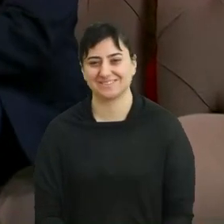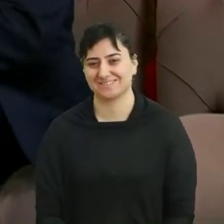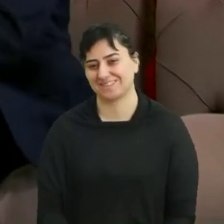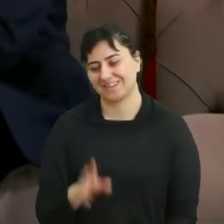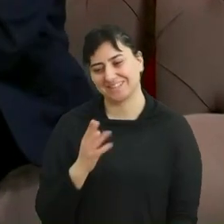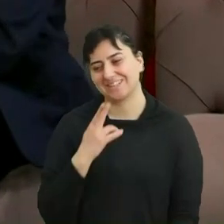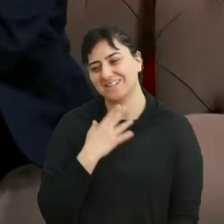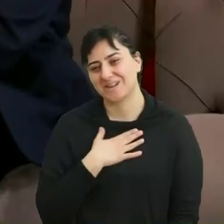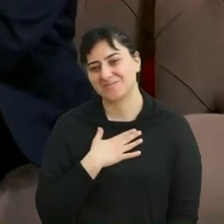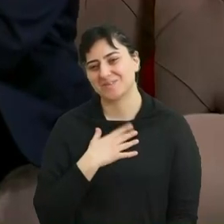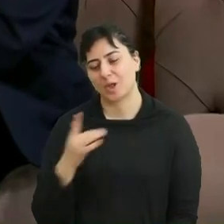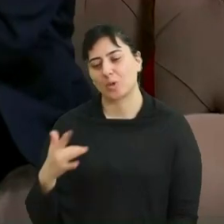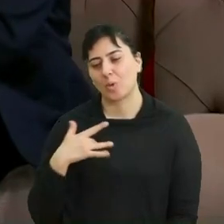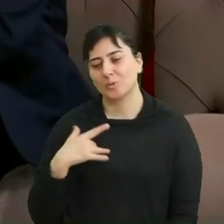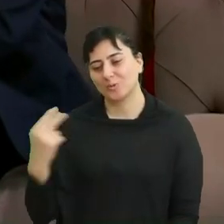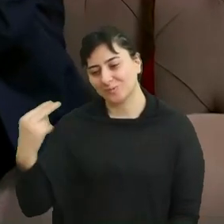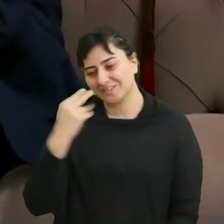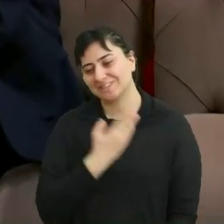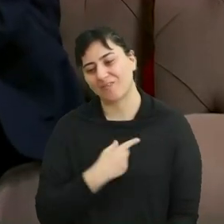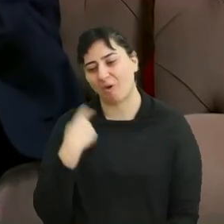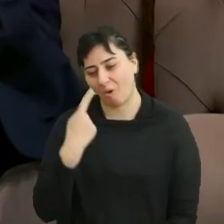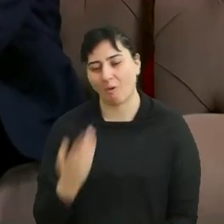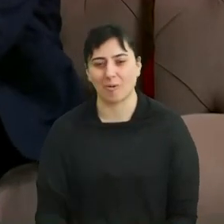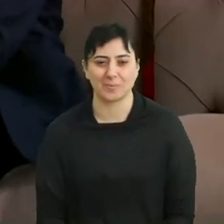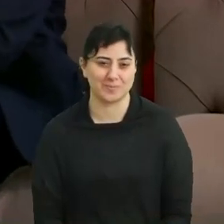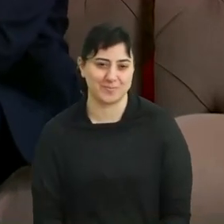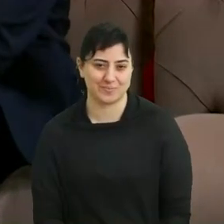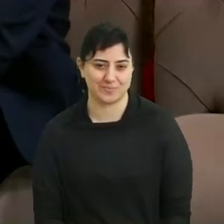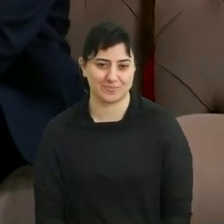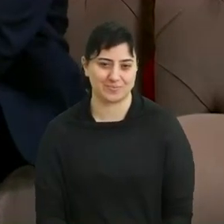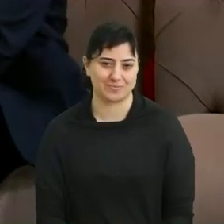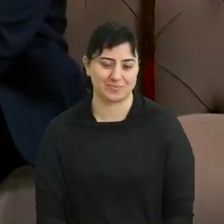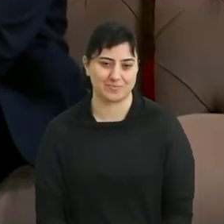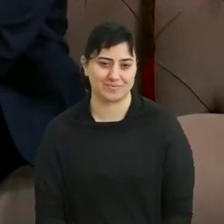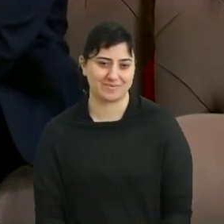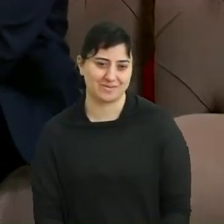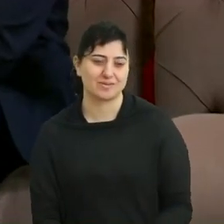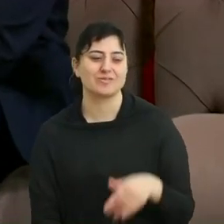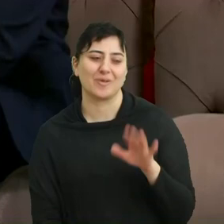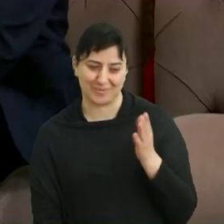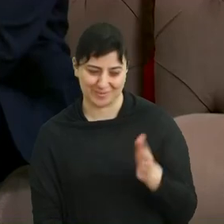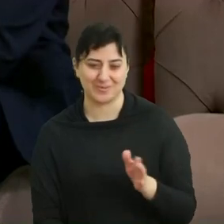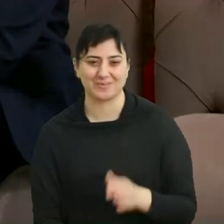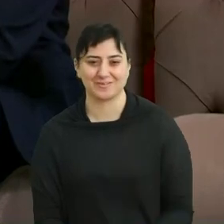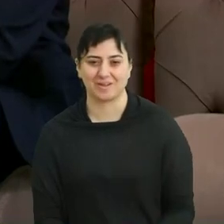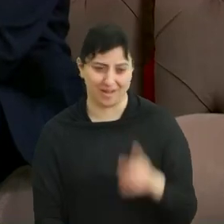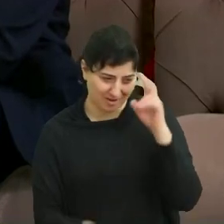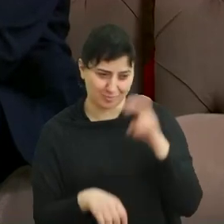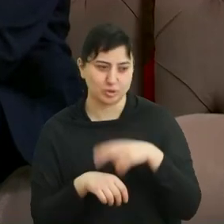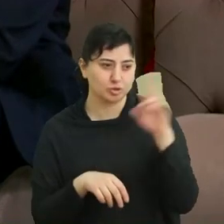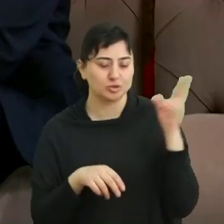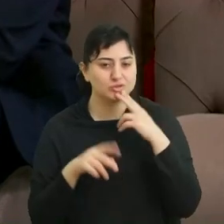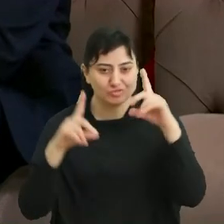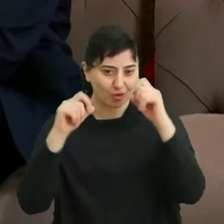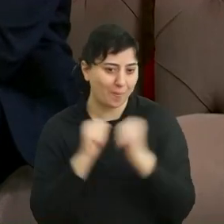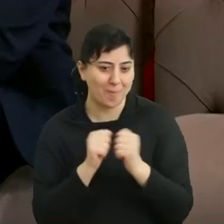Ya bir tanem, sen şimdi gönül gözünden görüyorsun da ondan. Sen öyle sen. Ya hatırlıyor musun kızlar